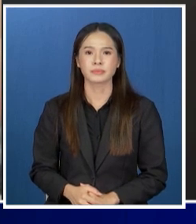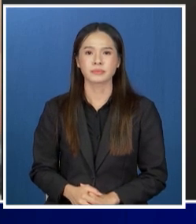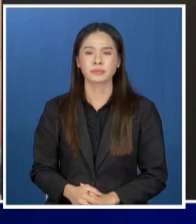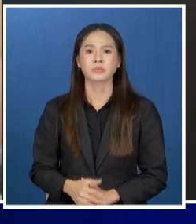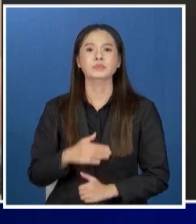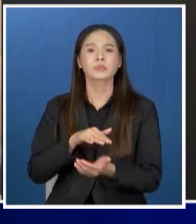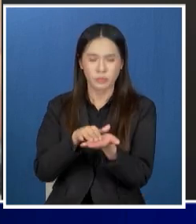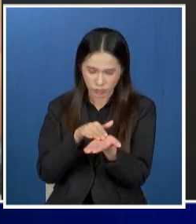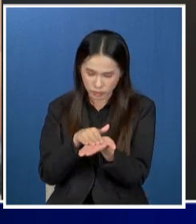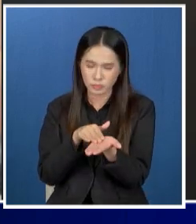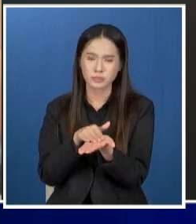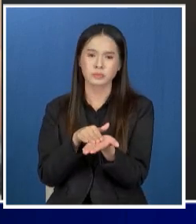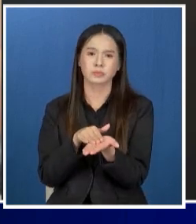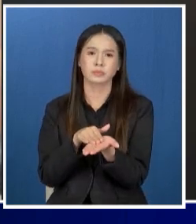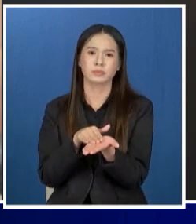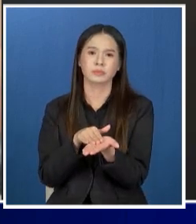ฉันขอโทษ